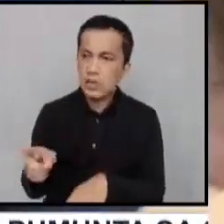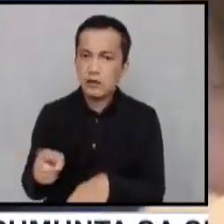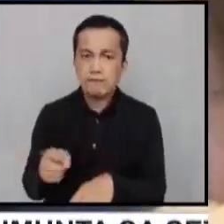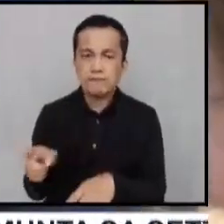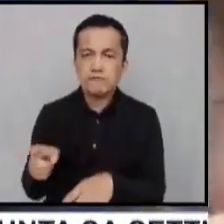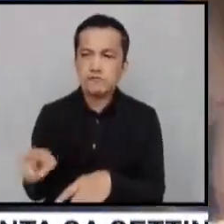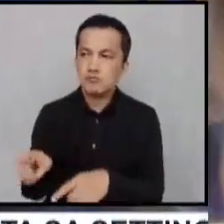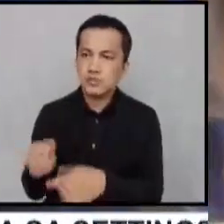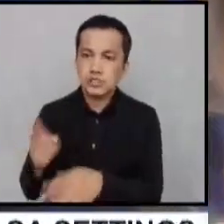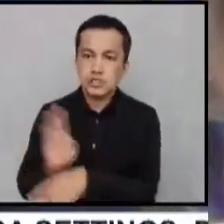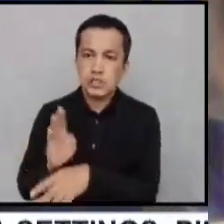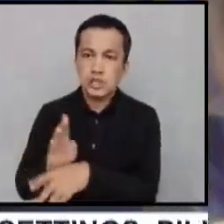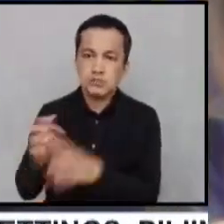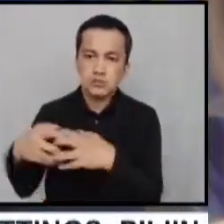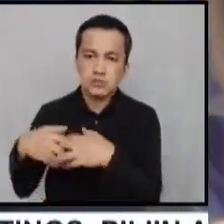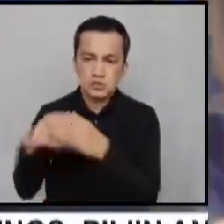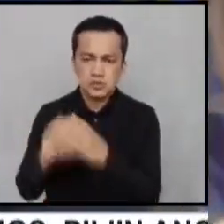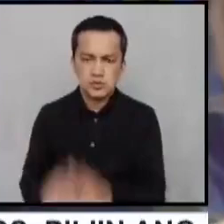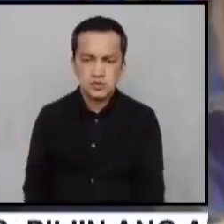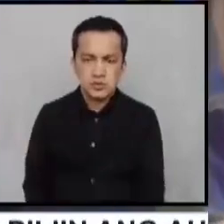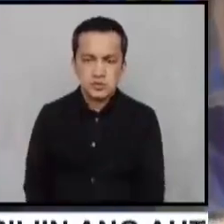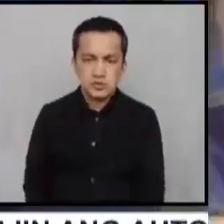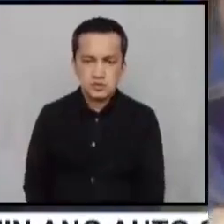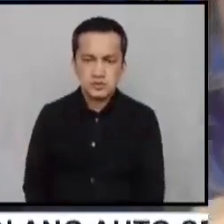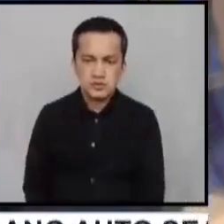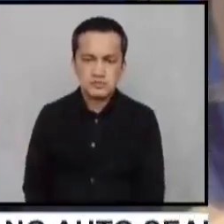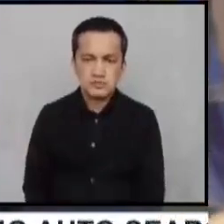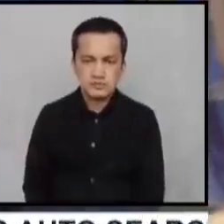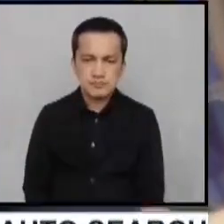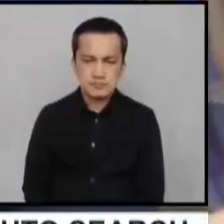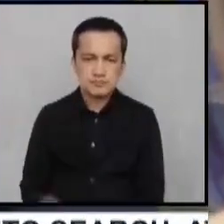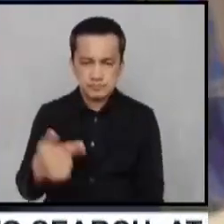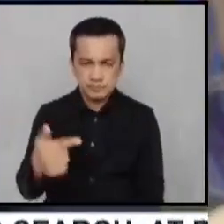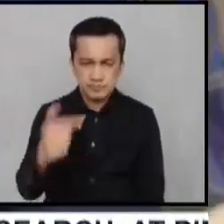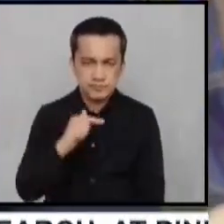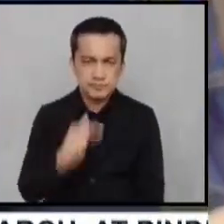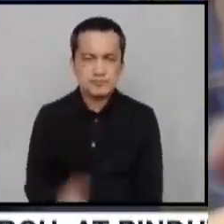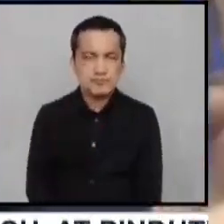Patrick De Jesus para sa Morning Show ng Bayan, Rise and Shine, Pilipinas.